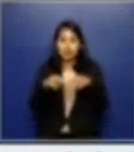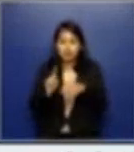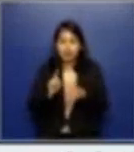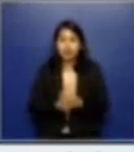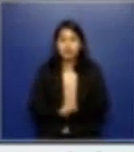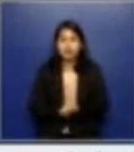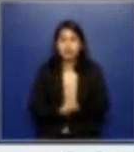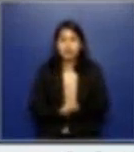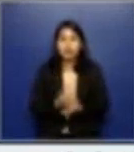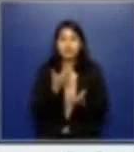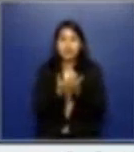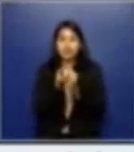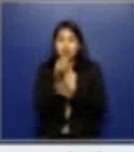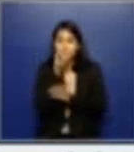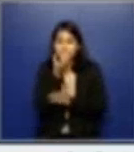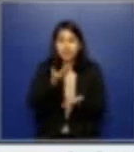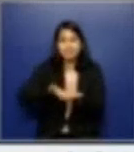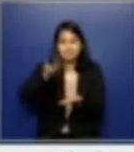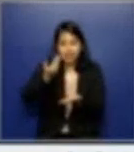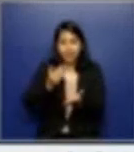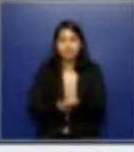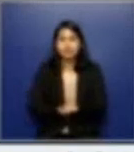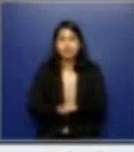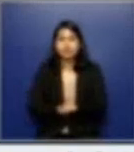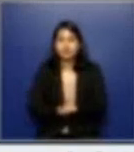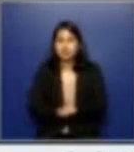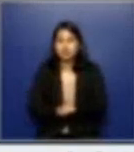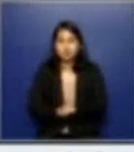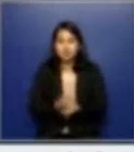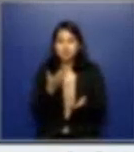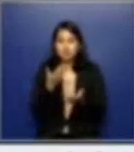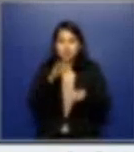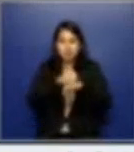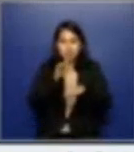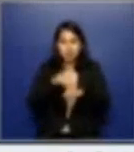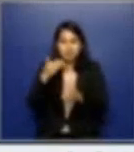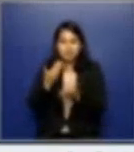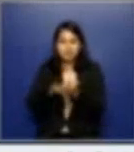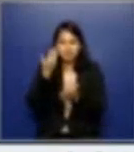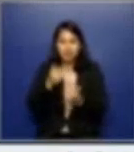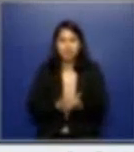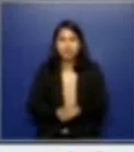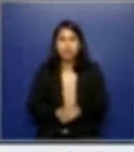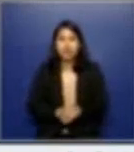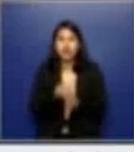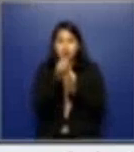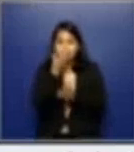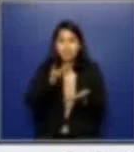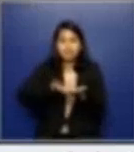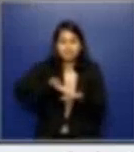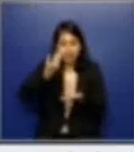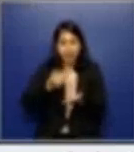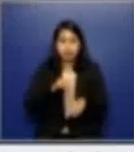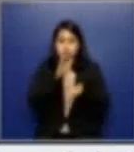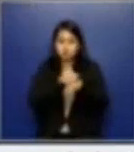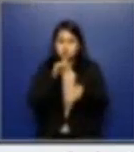รครับดอกเบี้ยโหดแล้วก็ทวงโหดด้วยอันนี้เขาเขียนผิดดอกเบี้ยหินทวงโหด